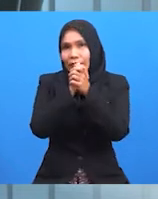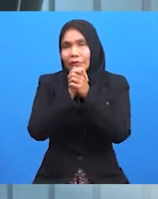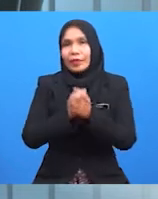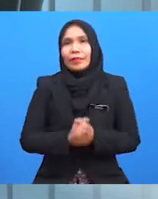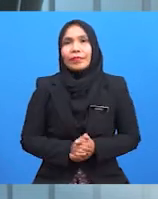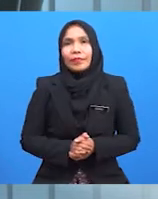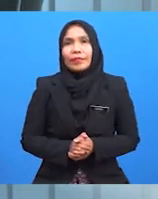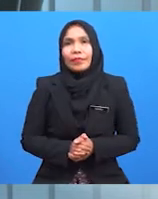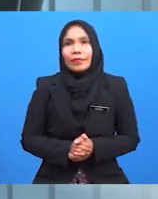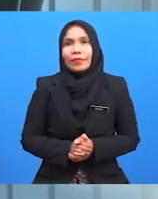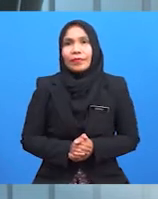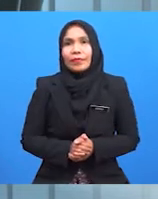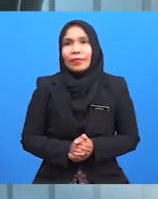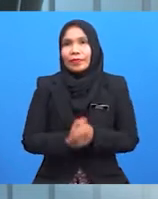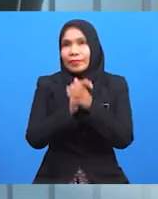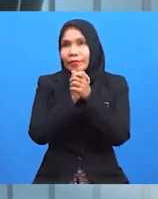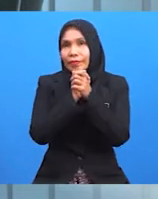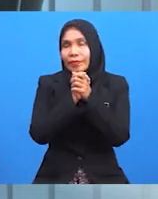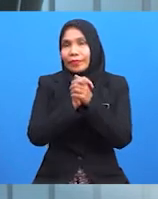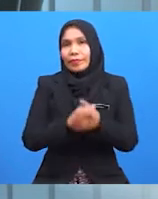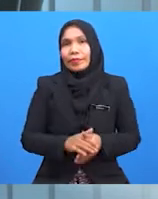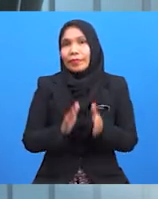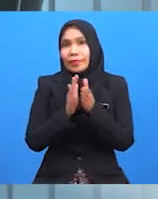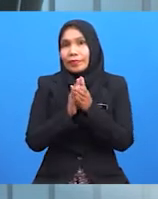dan tahniah murid-murid. Satu tepukan.